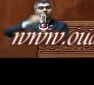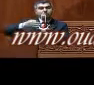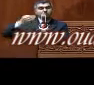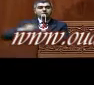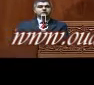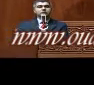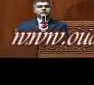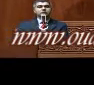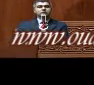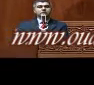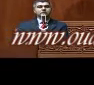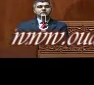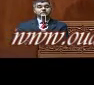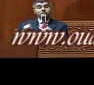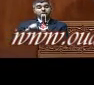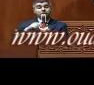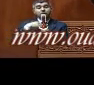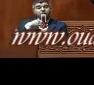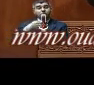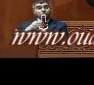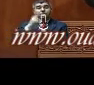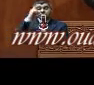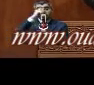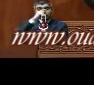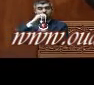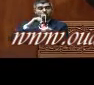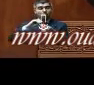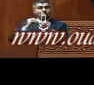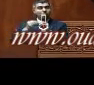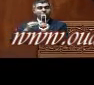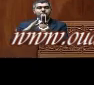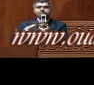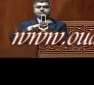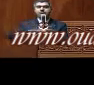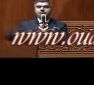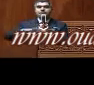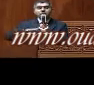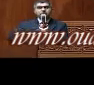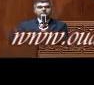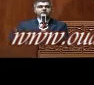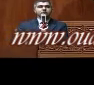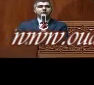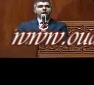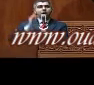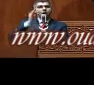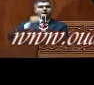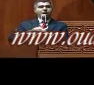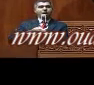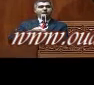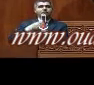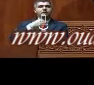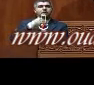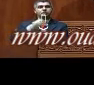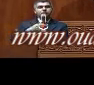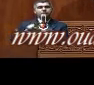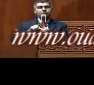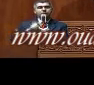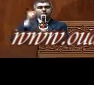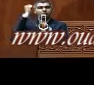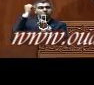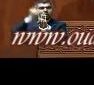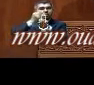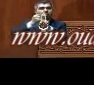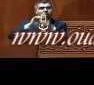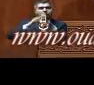منها، إلا أن هذا الطموح تواجه إكراهات مختلفة. لذلك فإن هناك شعور في بعض الأحيان بأن المجهودات المبذولة